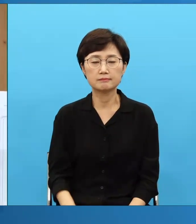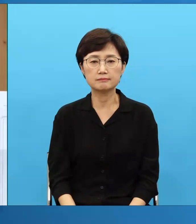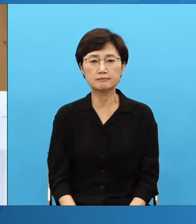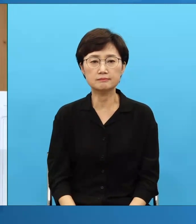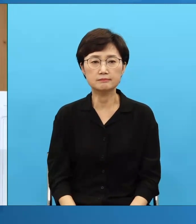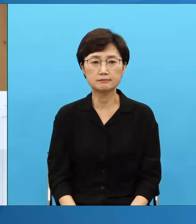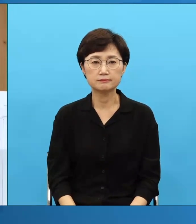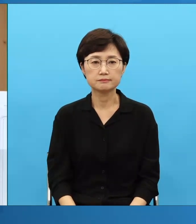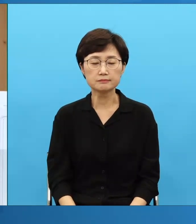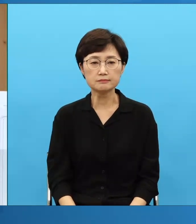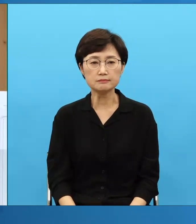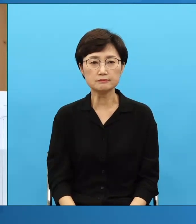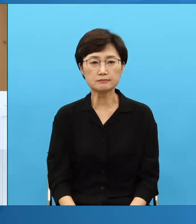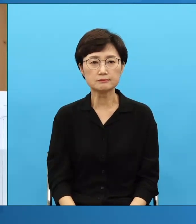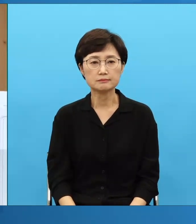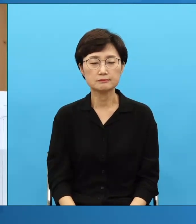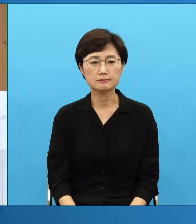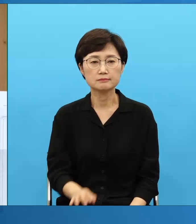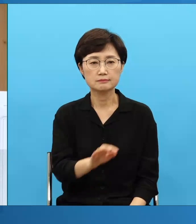43.